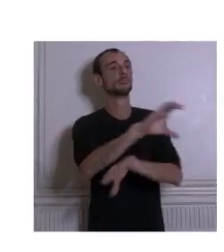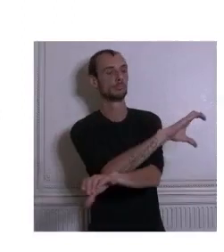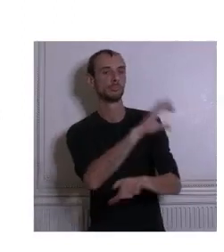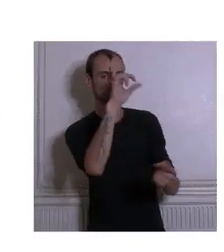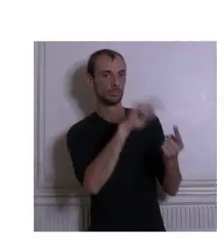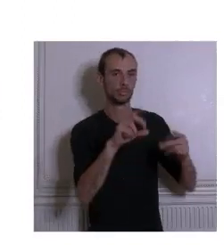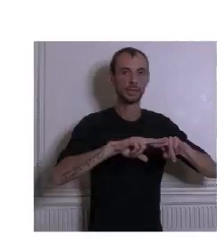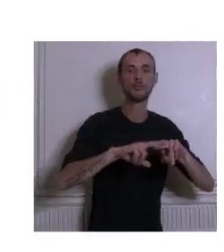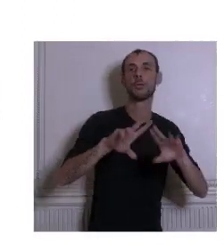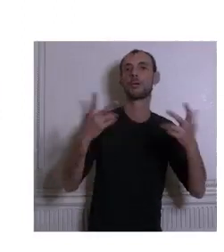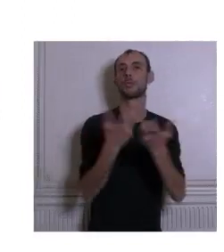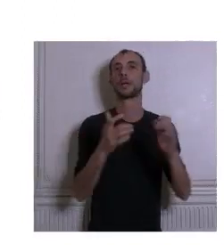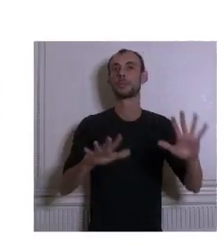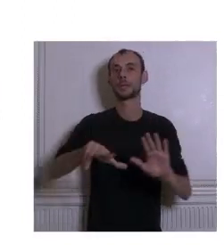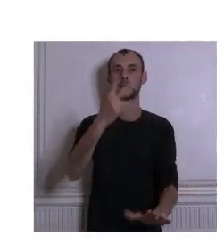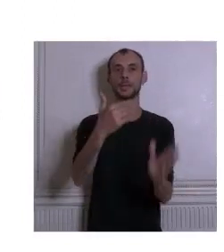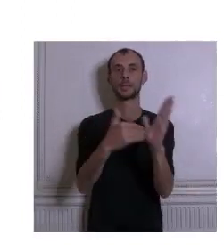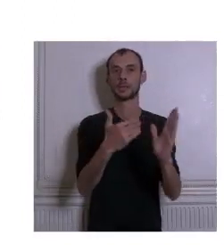pour